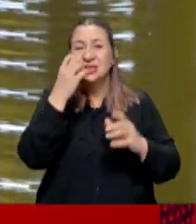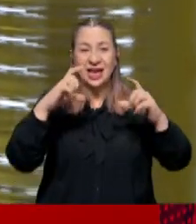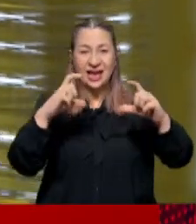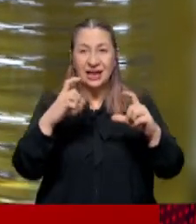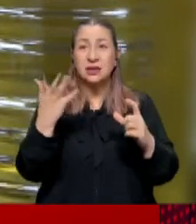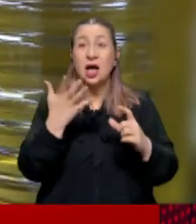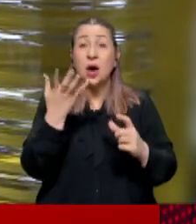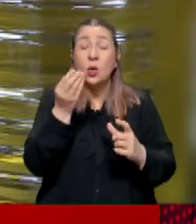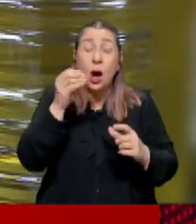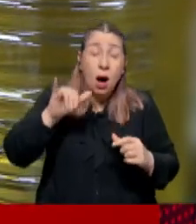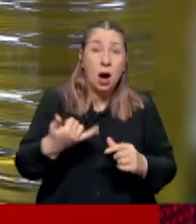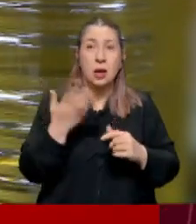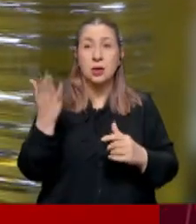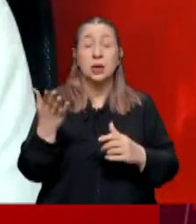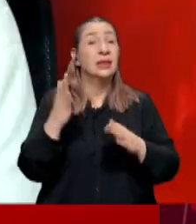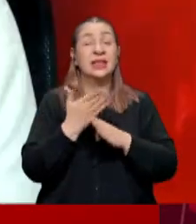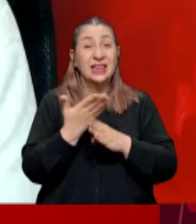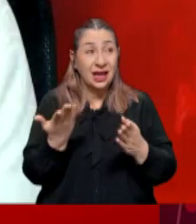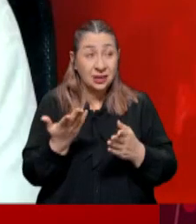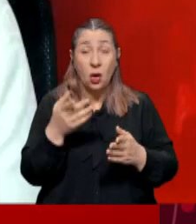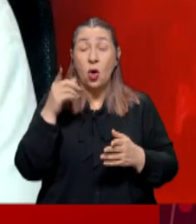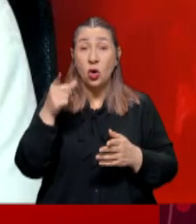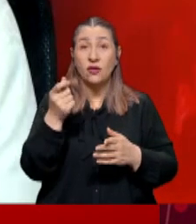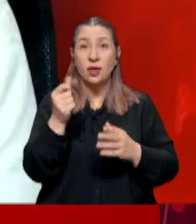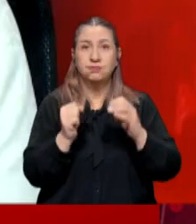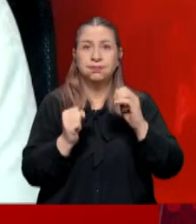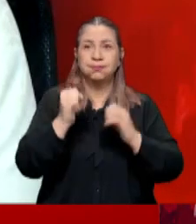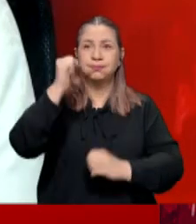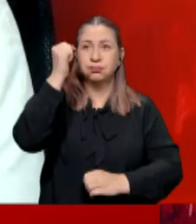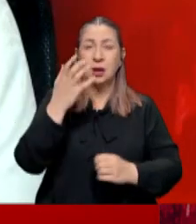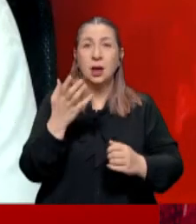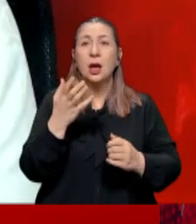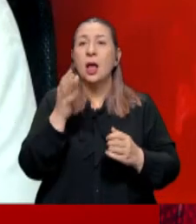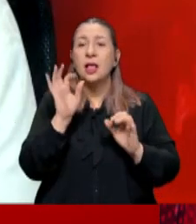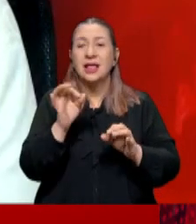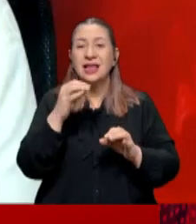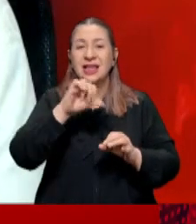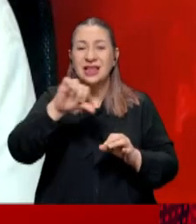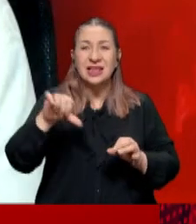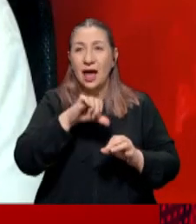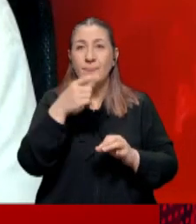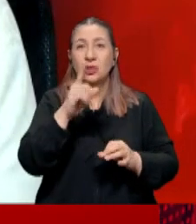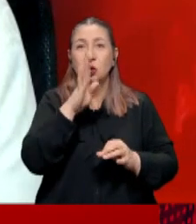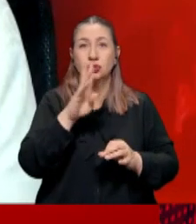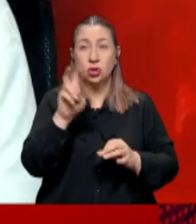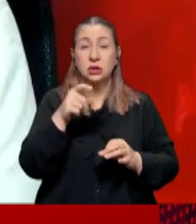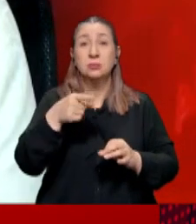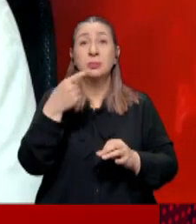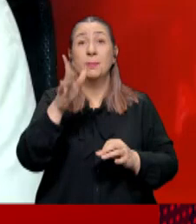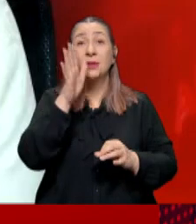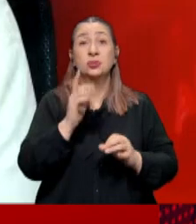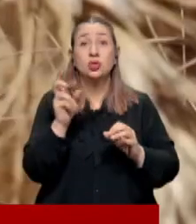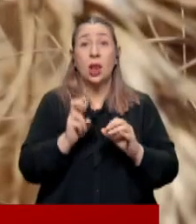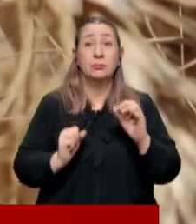durum aslında daha ciddi. Çünkü orada da fiyatlar arttı. İşte ham yağın tonu 1400 dolardı. Şu anda 1500